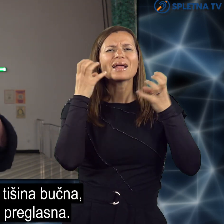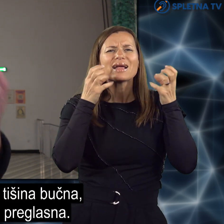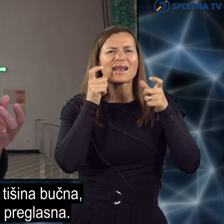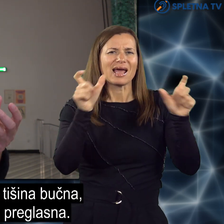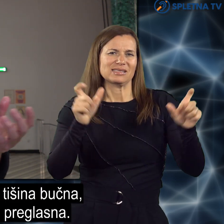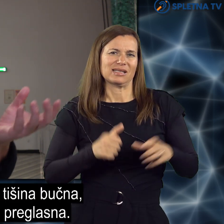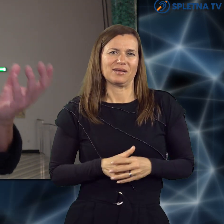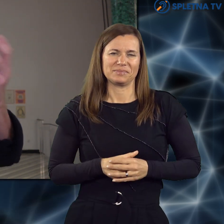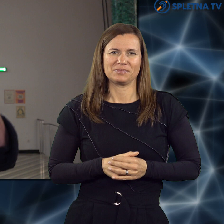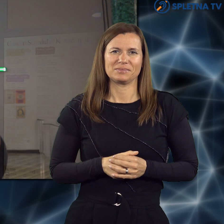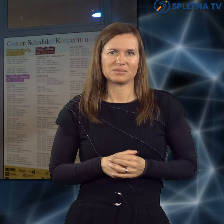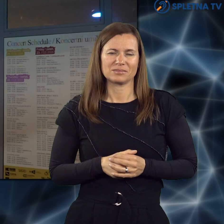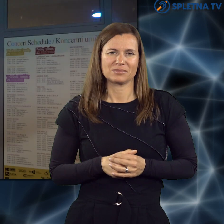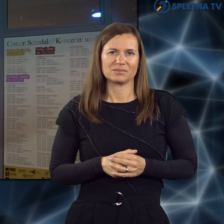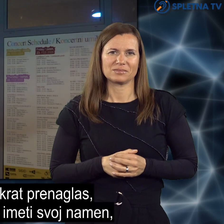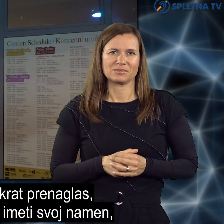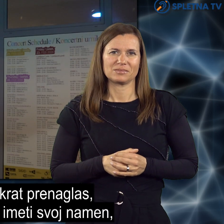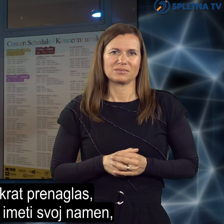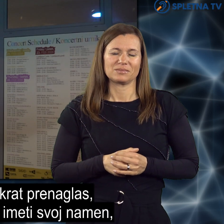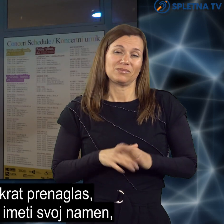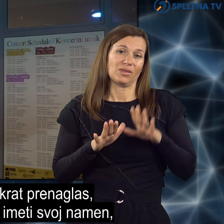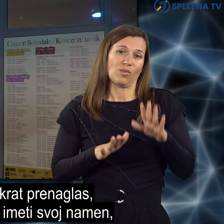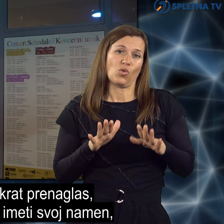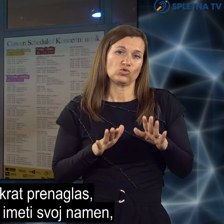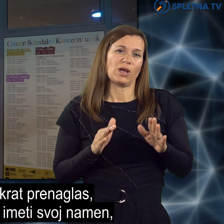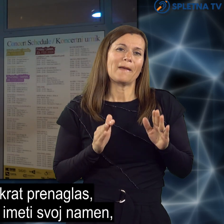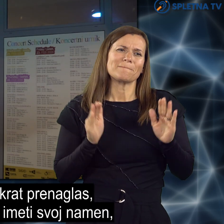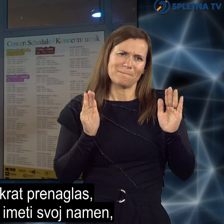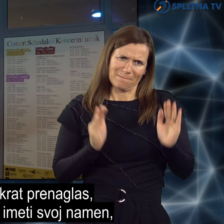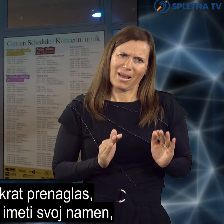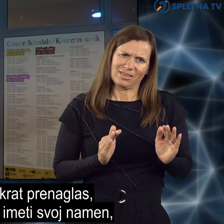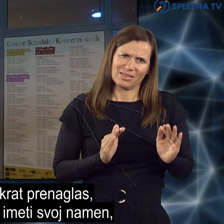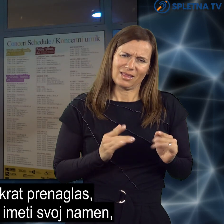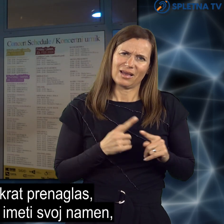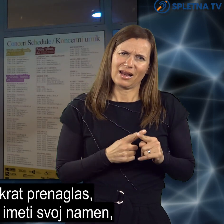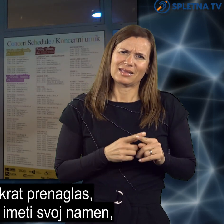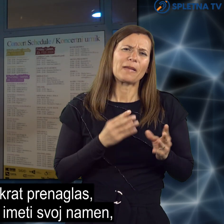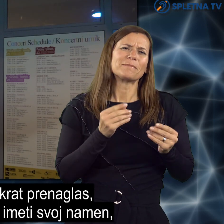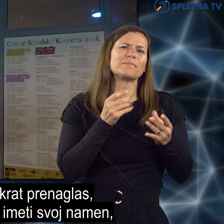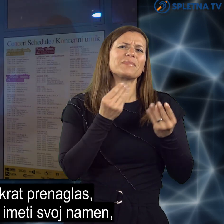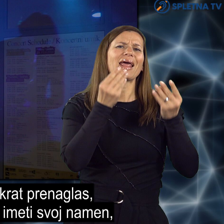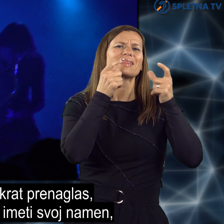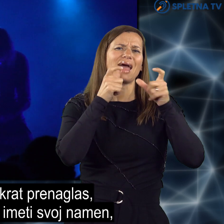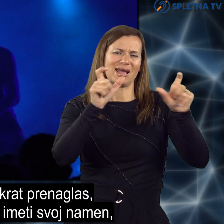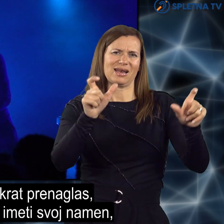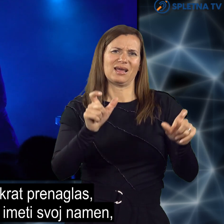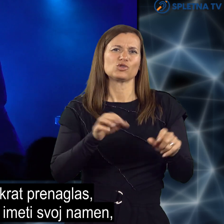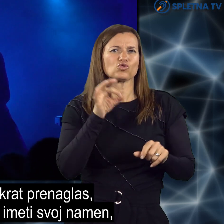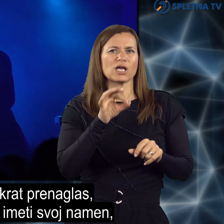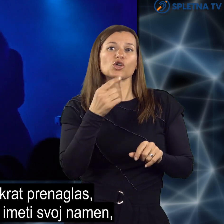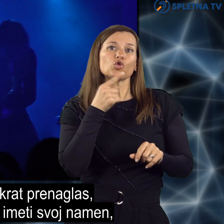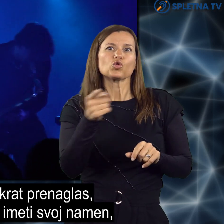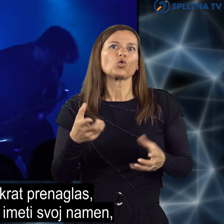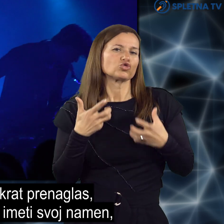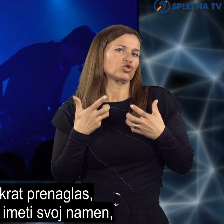prebučna, preglasna. Mislimo, da ja, mogoče manjkrat prenaglas, ker včasih želi to imeti